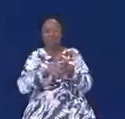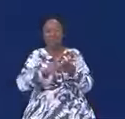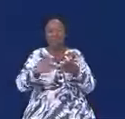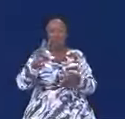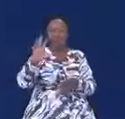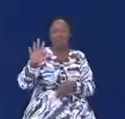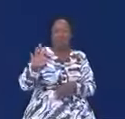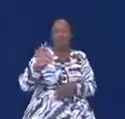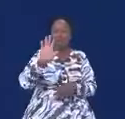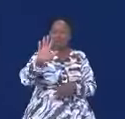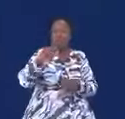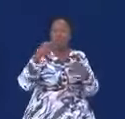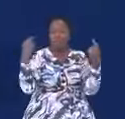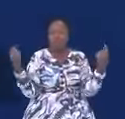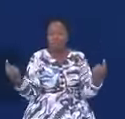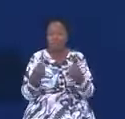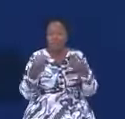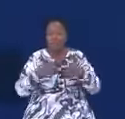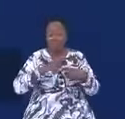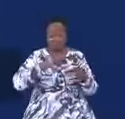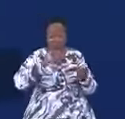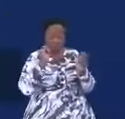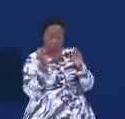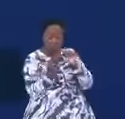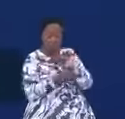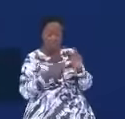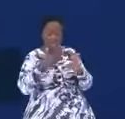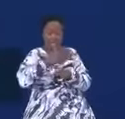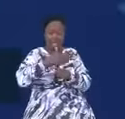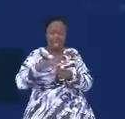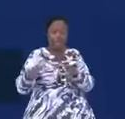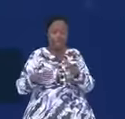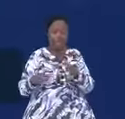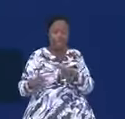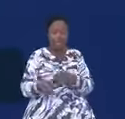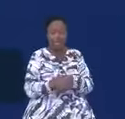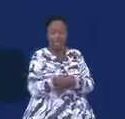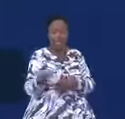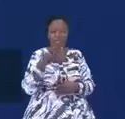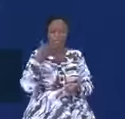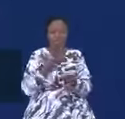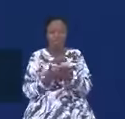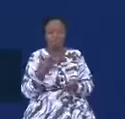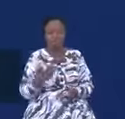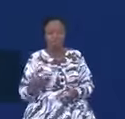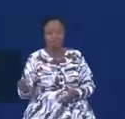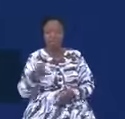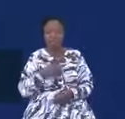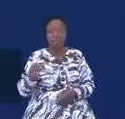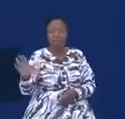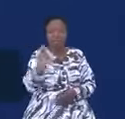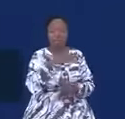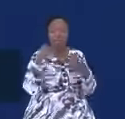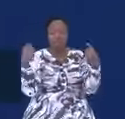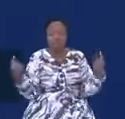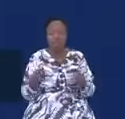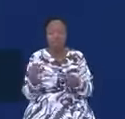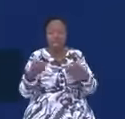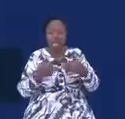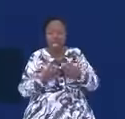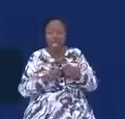cause de vos iniquité que ça dispensation nos parieurs il n'a pas eu lieu ce soit vos péchés qui vous prive de ses